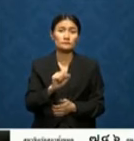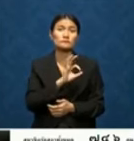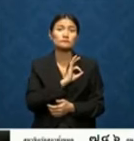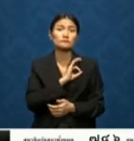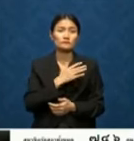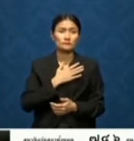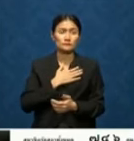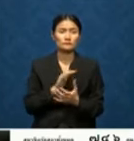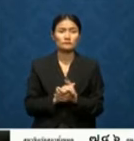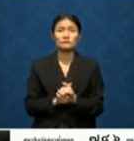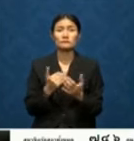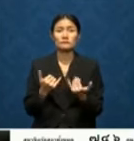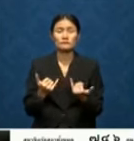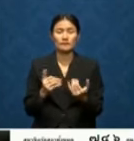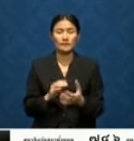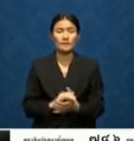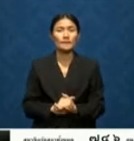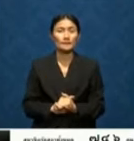านโยบาย